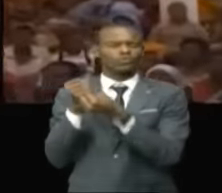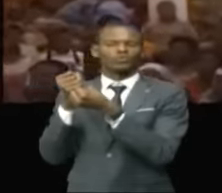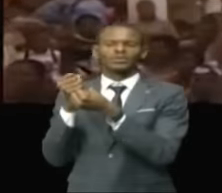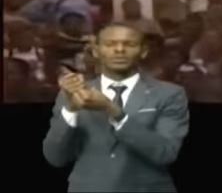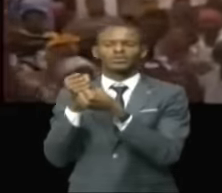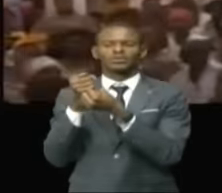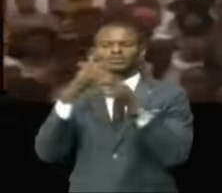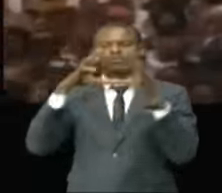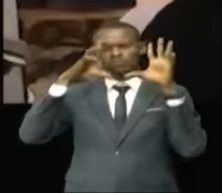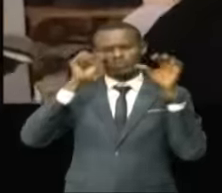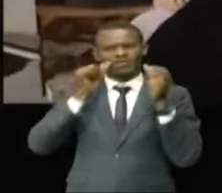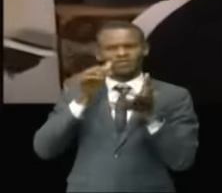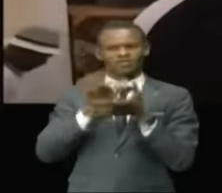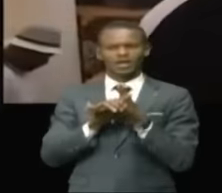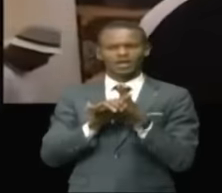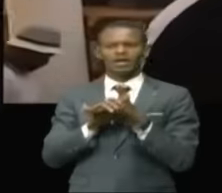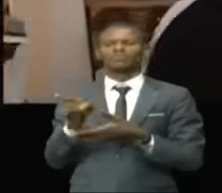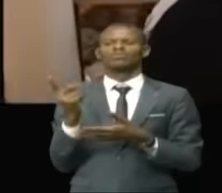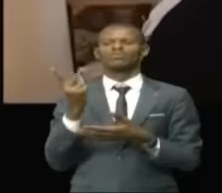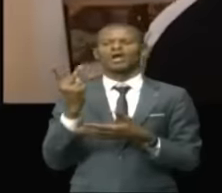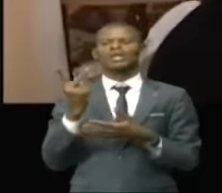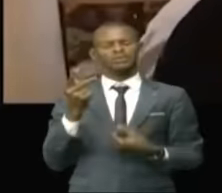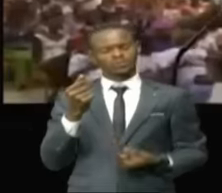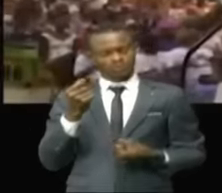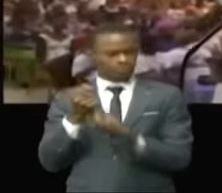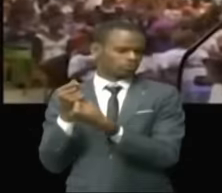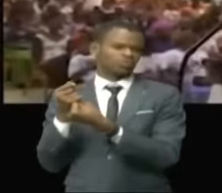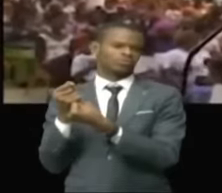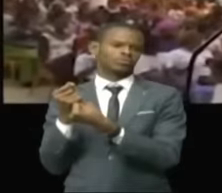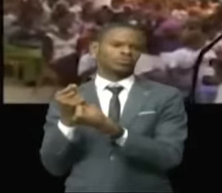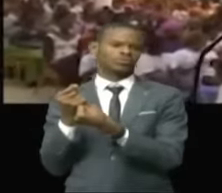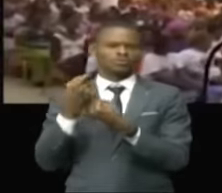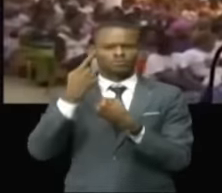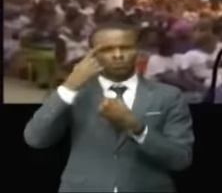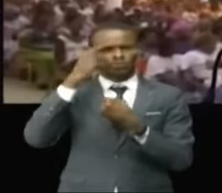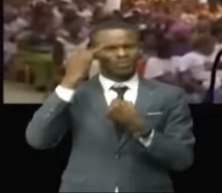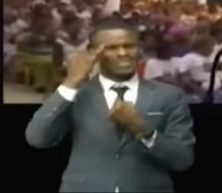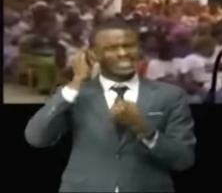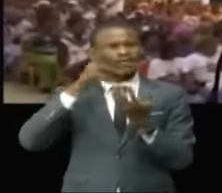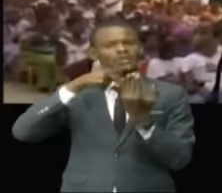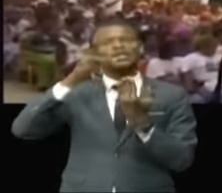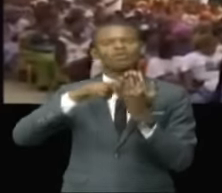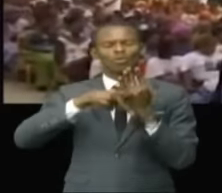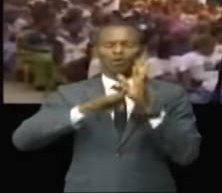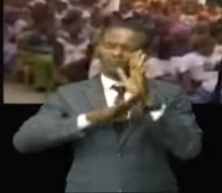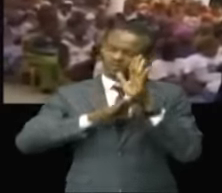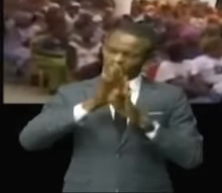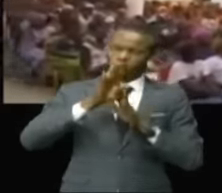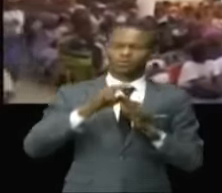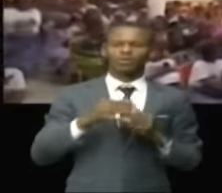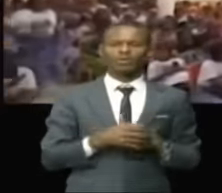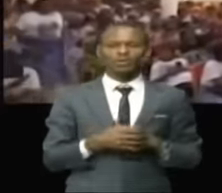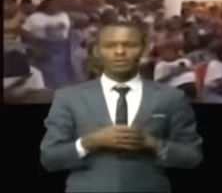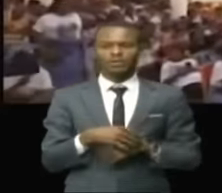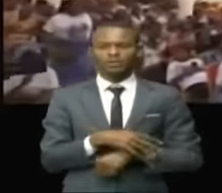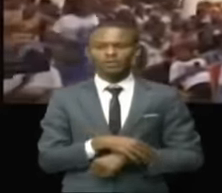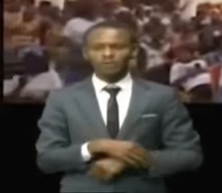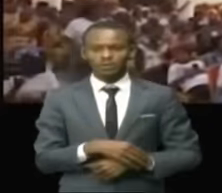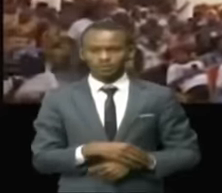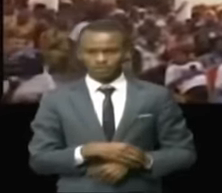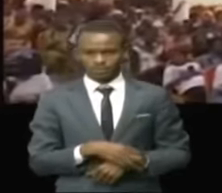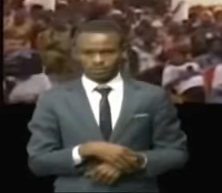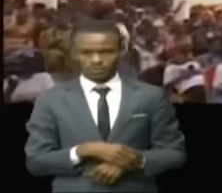cher époux dans les actions salvatrices du développement de la nation congolaise. Réunies autour de madame